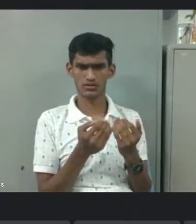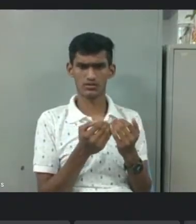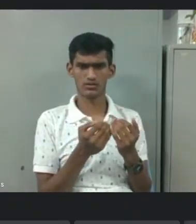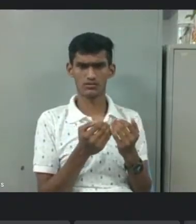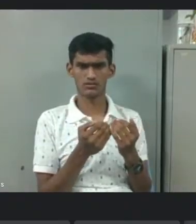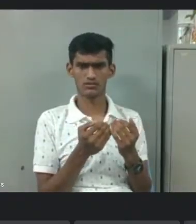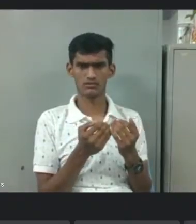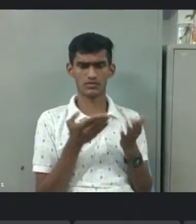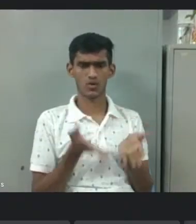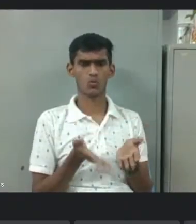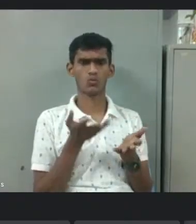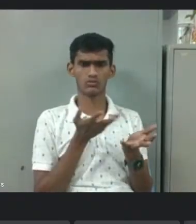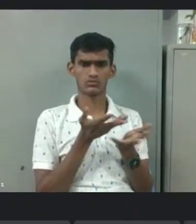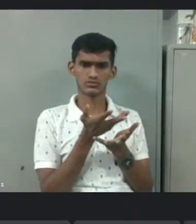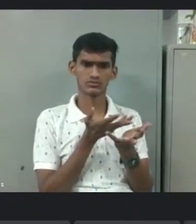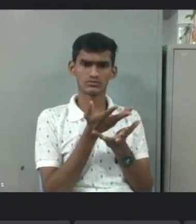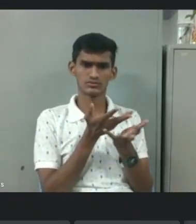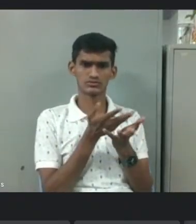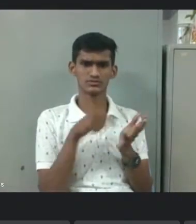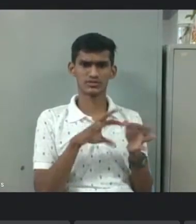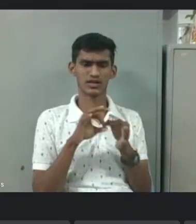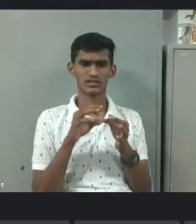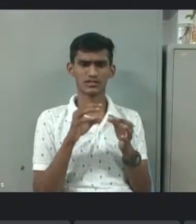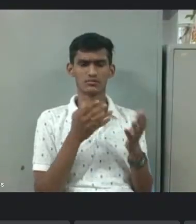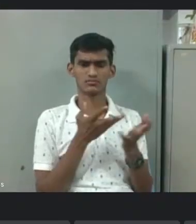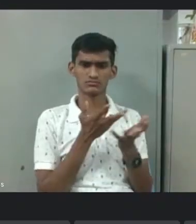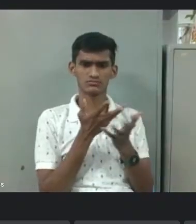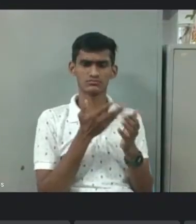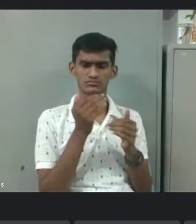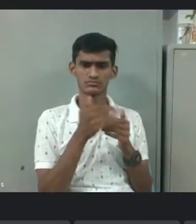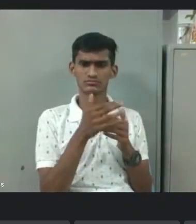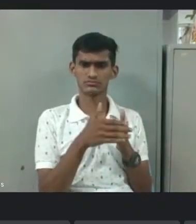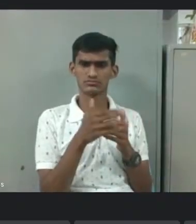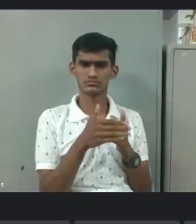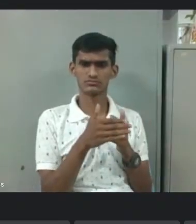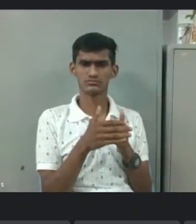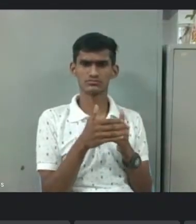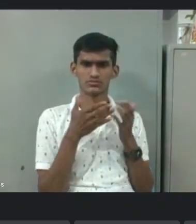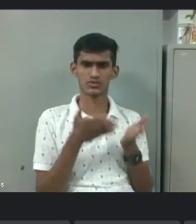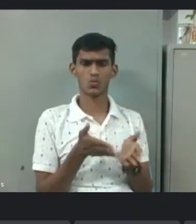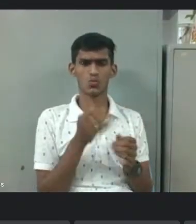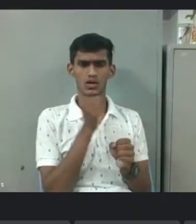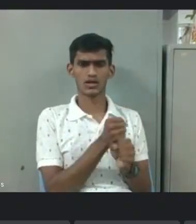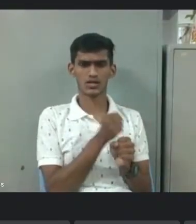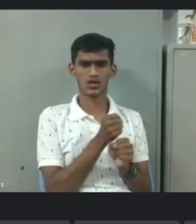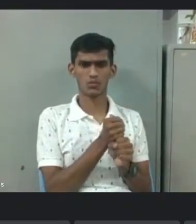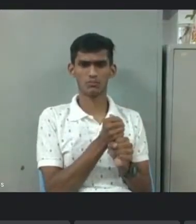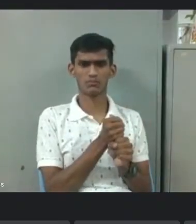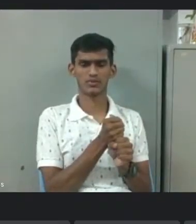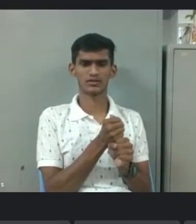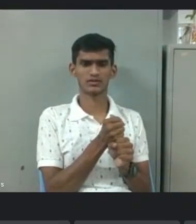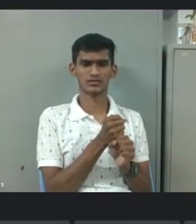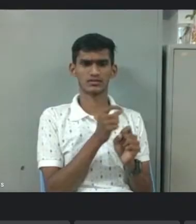പല ഡിസ്കഷനുകളും ഇതിനെപ്പറ്റി നടന്നിട്ടുണ്ട് എന്നാണ് എൻ്റെ അറിവ്. ഇപ്പോൾ ഞാൻ സർക്കാർ സംവിധാനത്തിലല്ലാത്തത് കൊണ്ട്